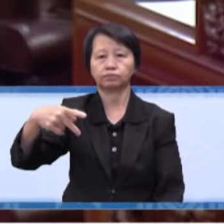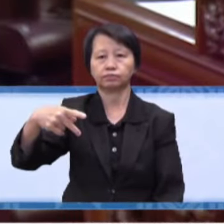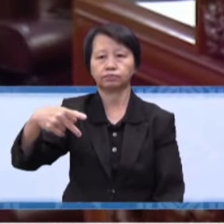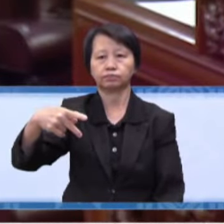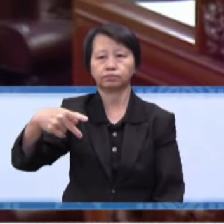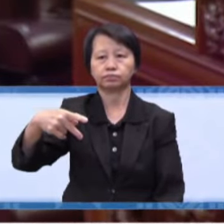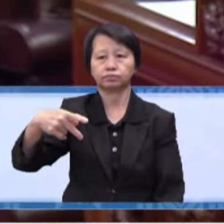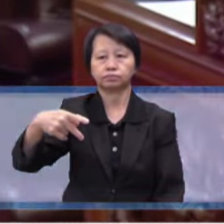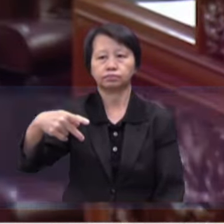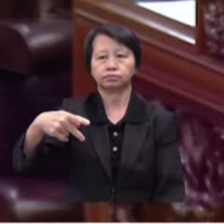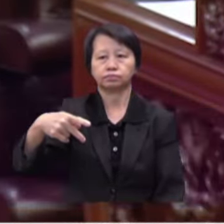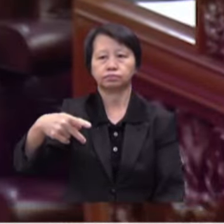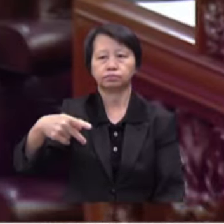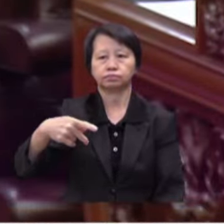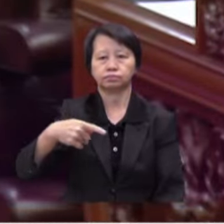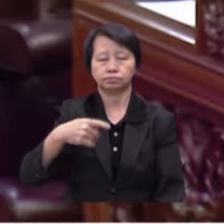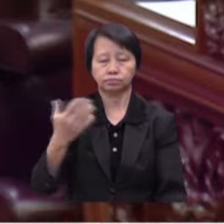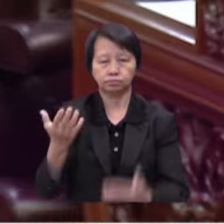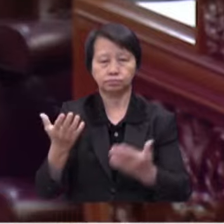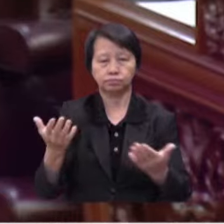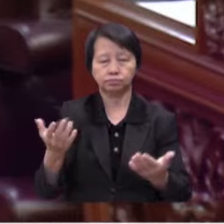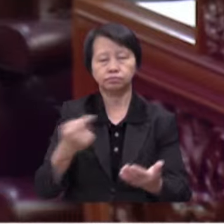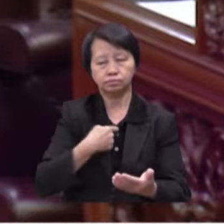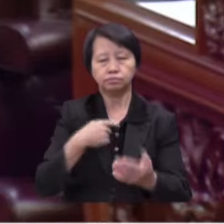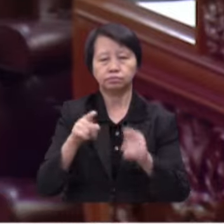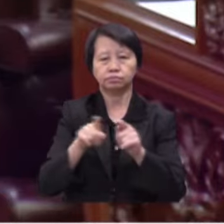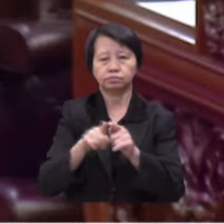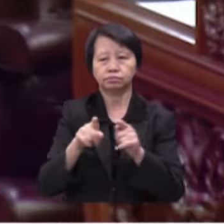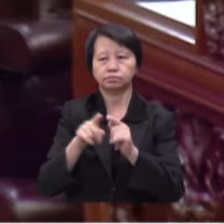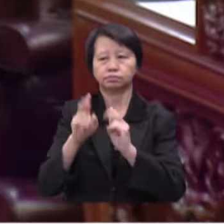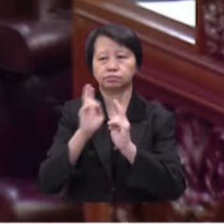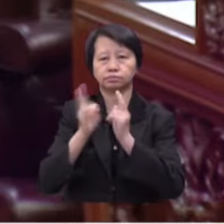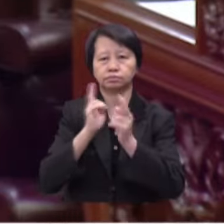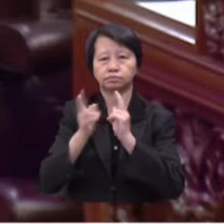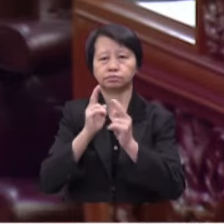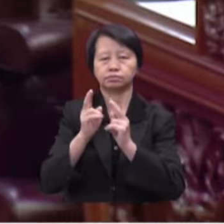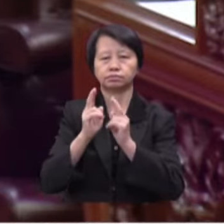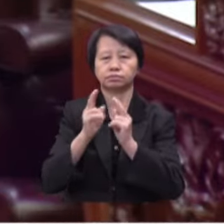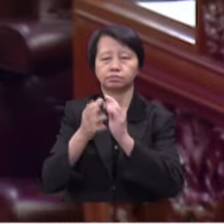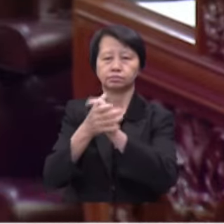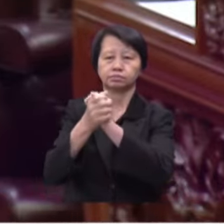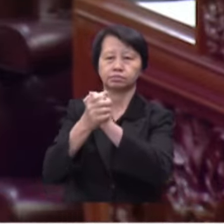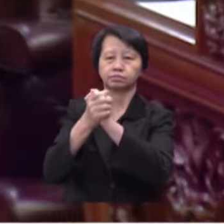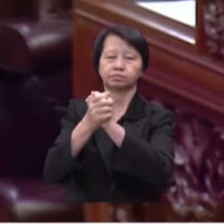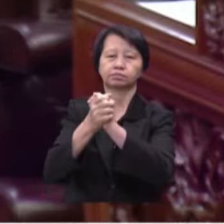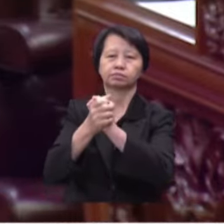kesempatan ini juga saya mengambil kesempatan untuk merekamkan kapan